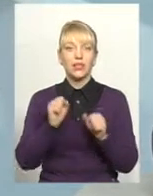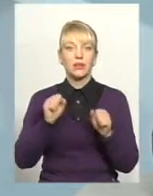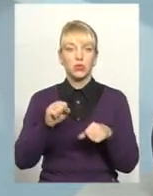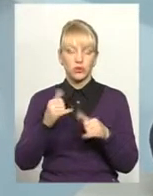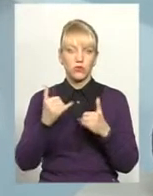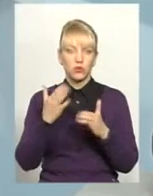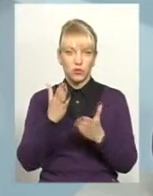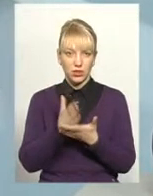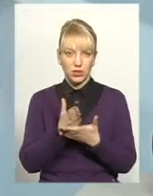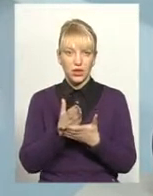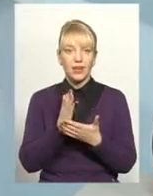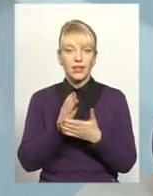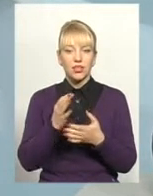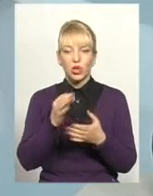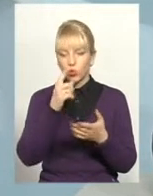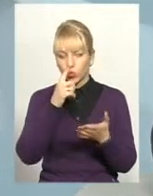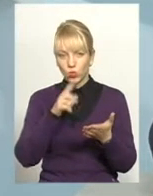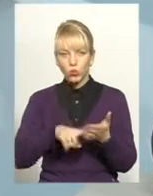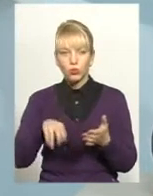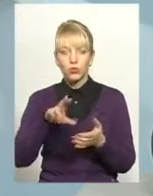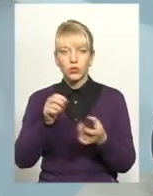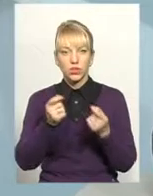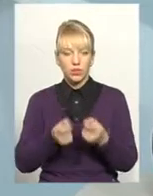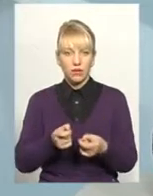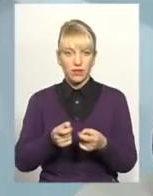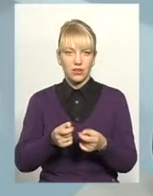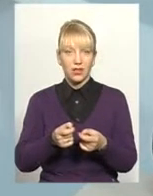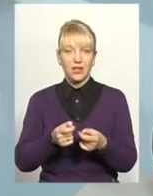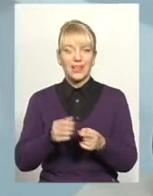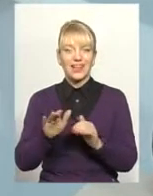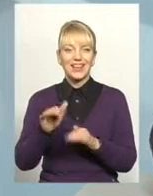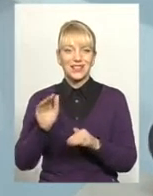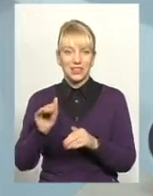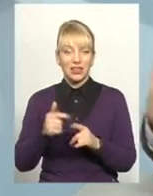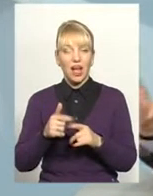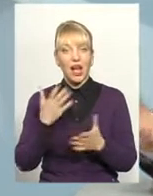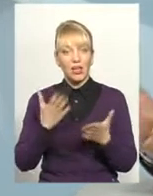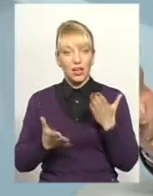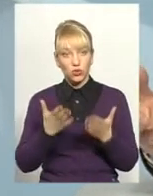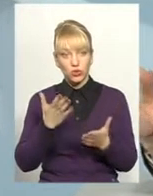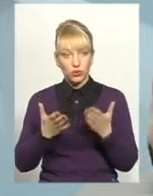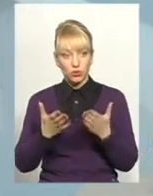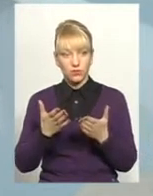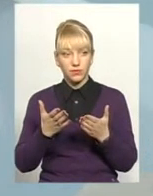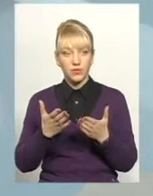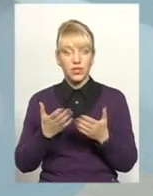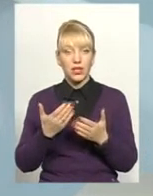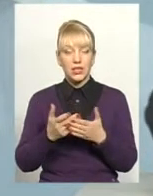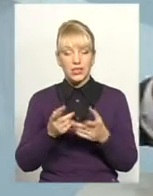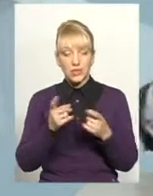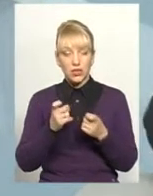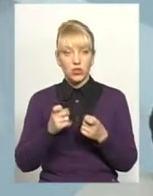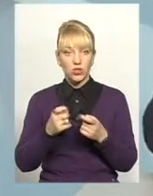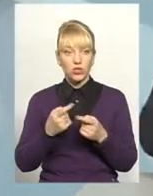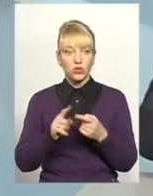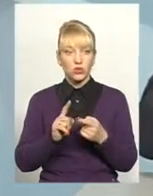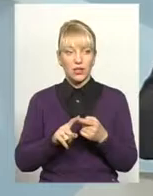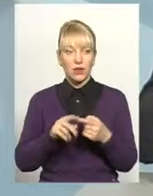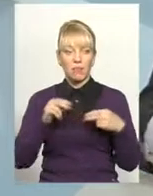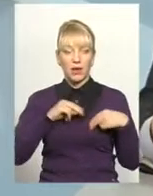є. Є доступ до дешевих кредитів, є гранти. Значить, а якщо залучити сюди в